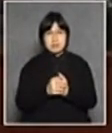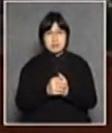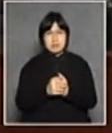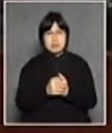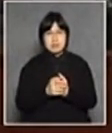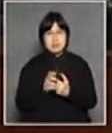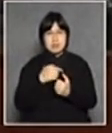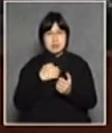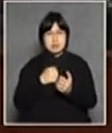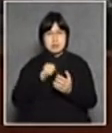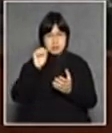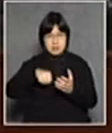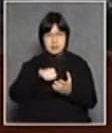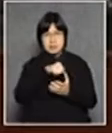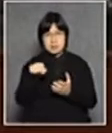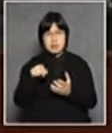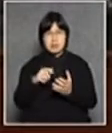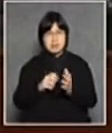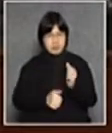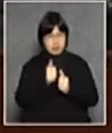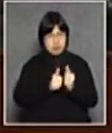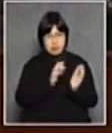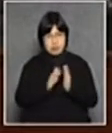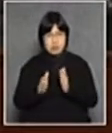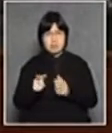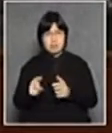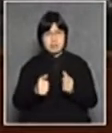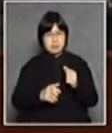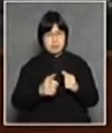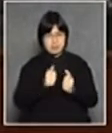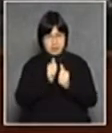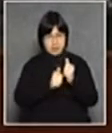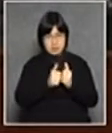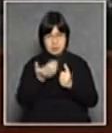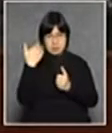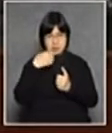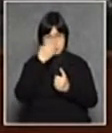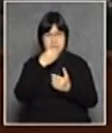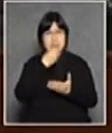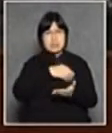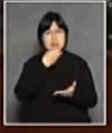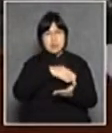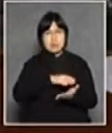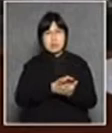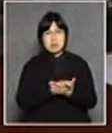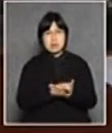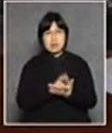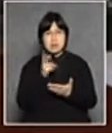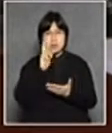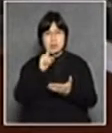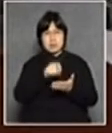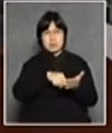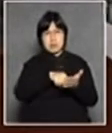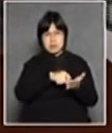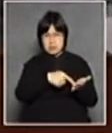我是贊不贊成辦一個嘅大賽都好，事實上呢個大賽呢，喺過去香港是辦過嘅，就係正如佢原文所講